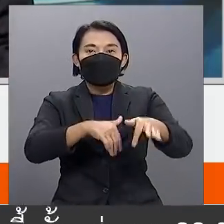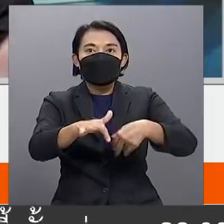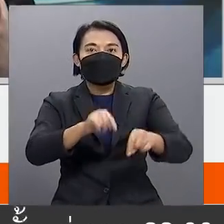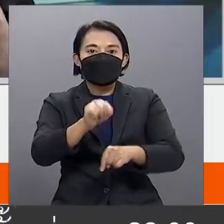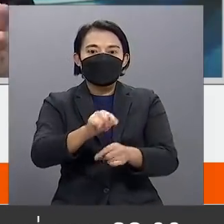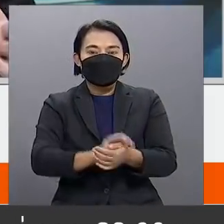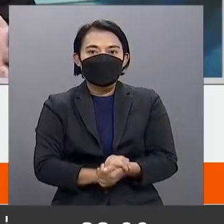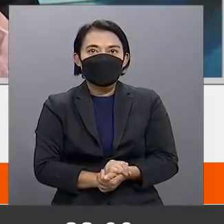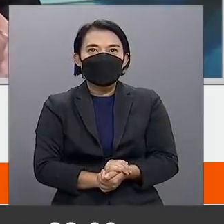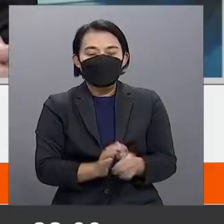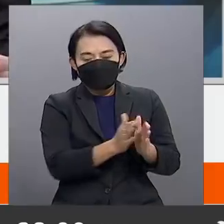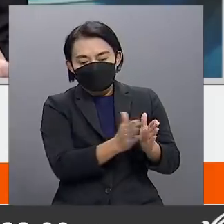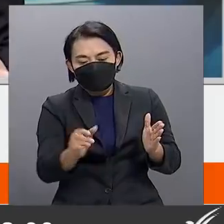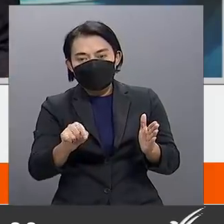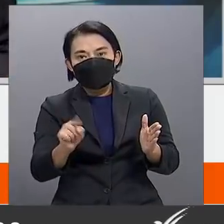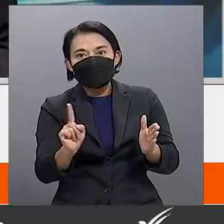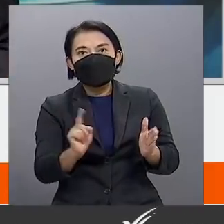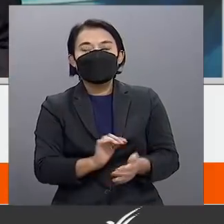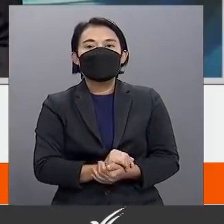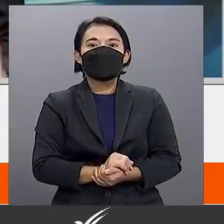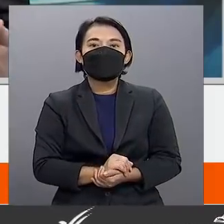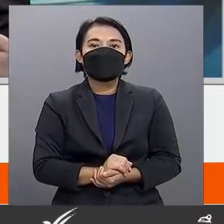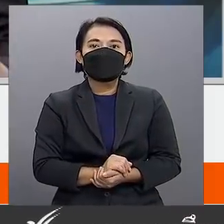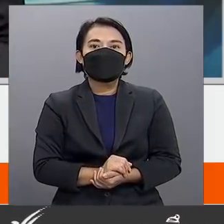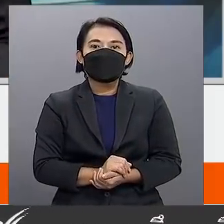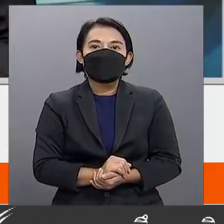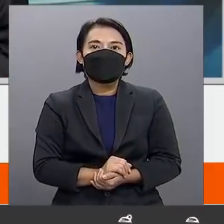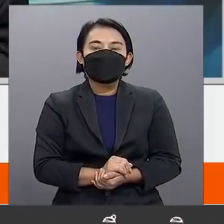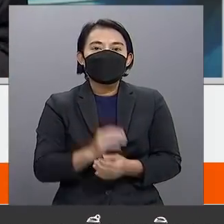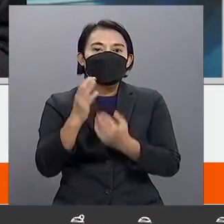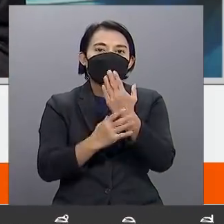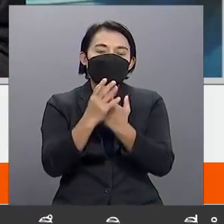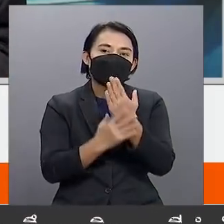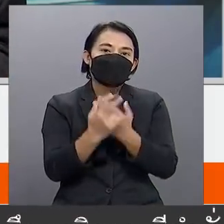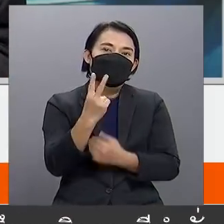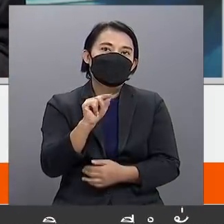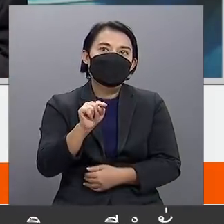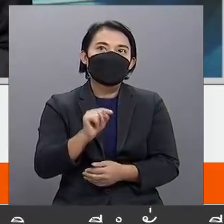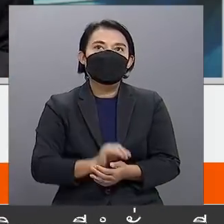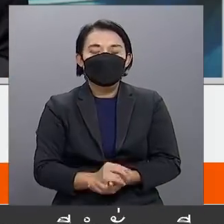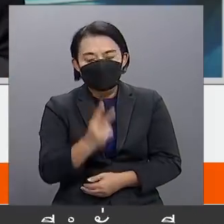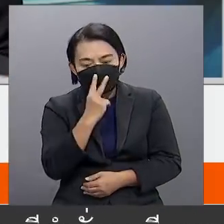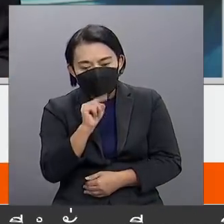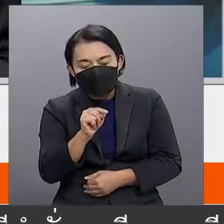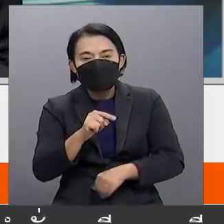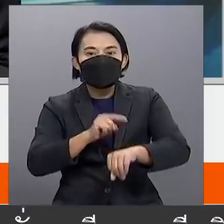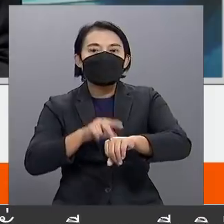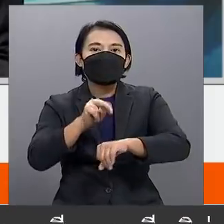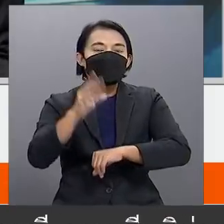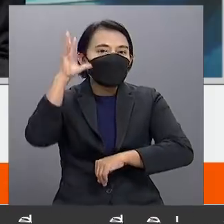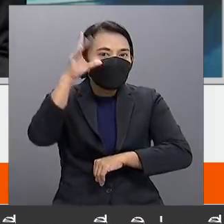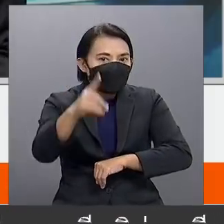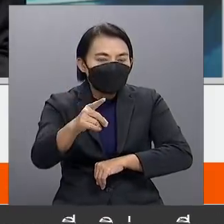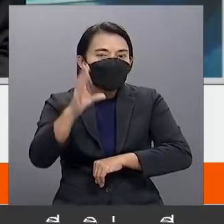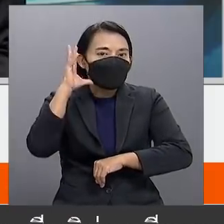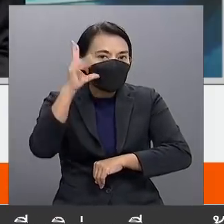ครคุหมอ เพื่อว่าเขาอาจจะลุดจากระยะ2 ?อ้าวนัสฉีดรุงนี้มารแล้จะทำอย่ suo?ย็